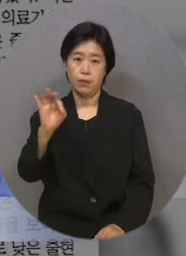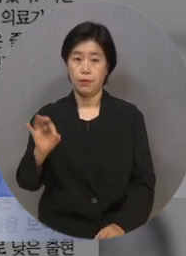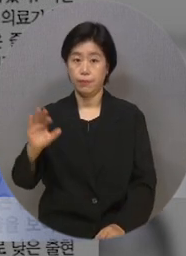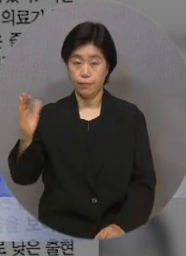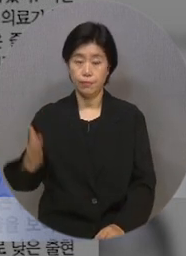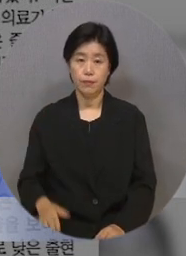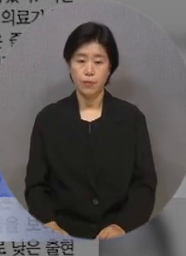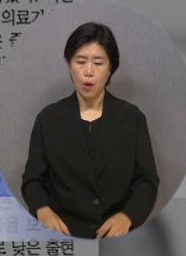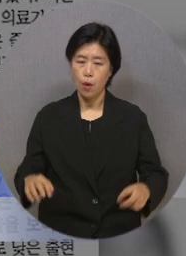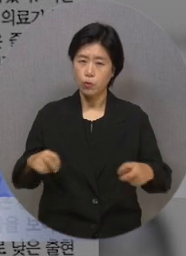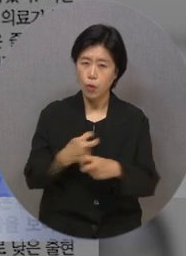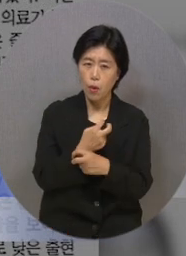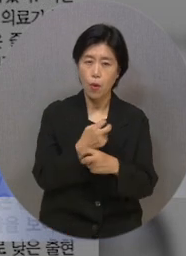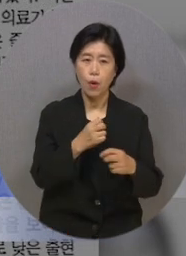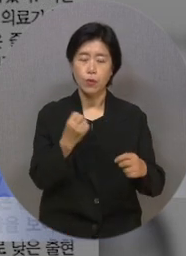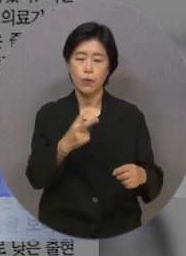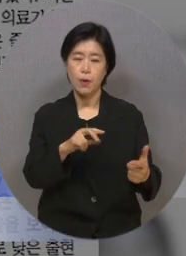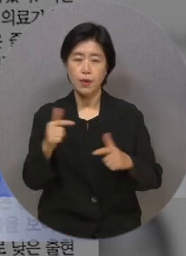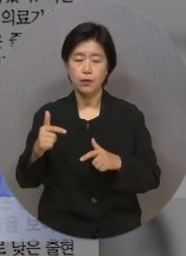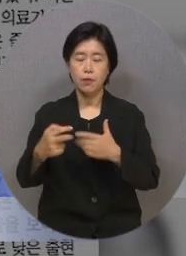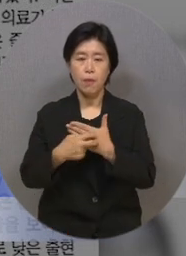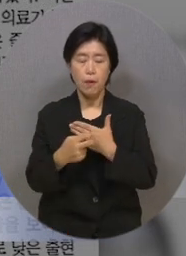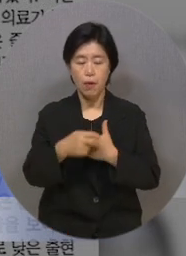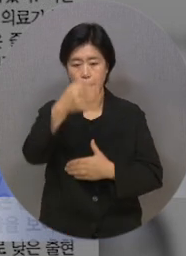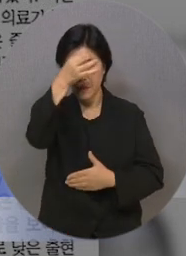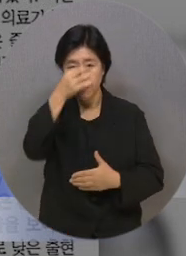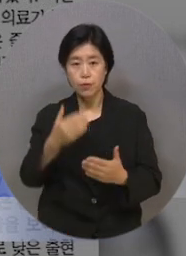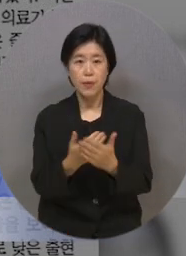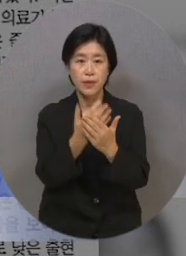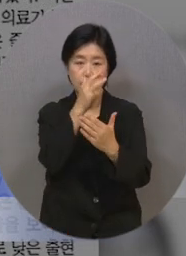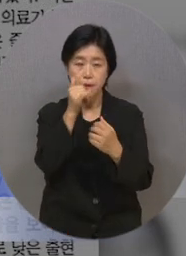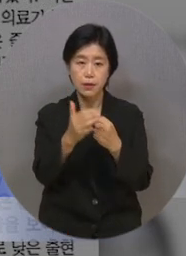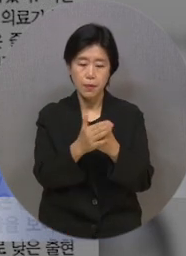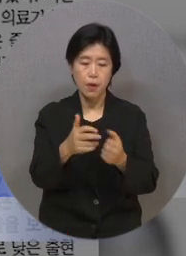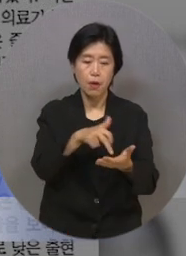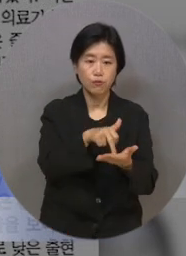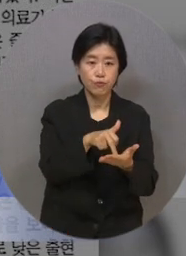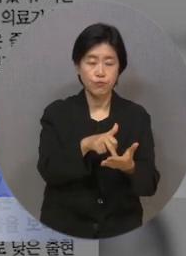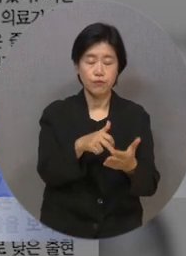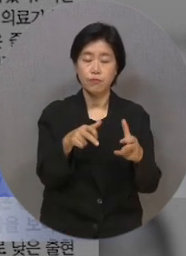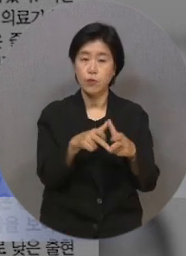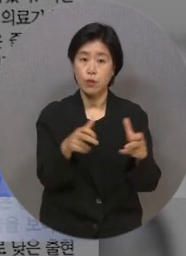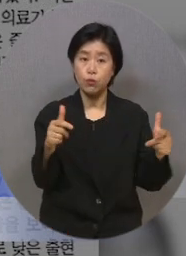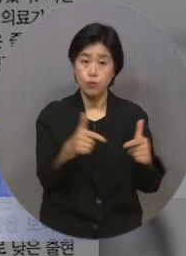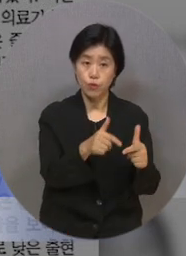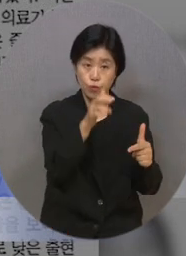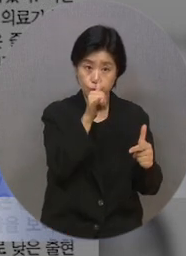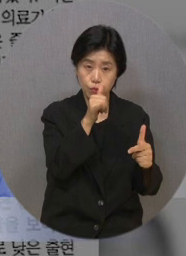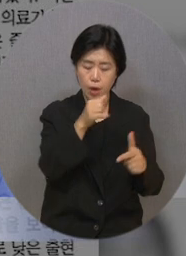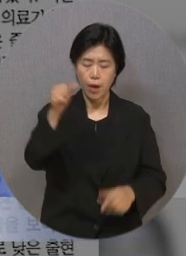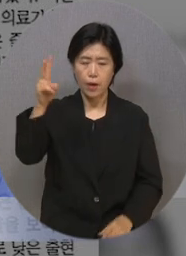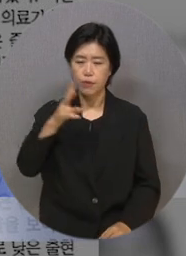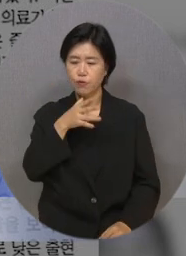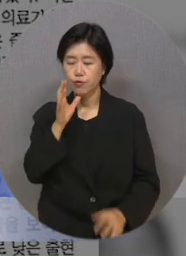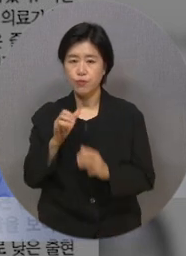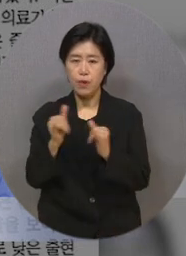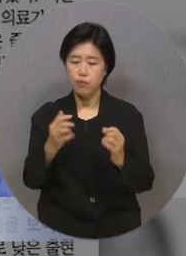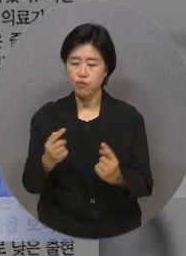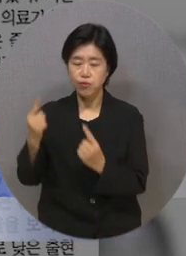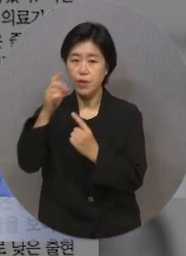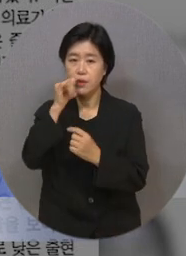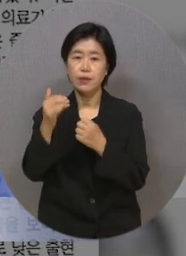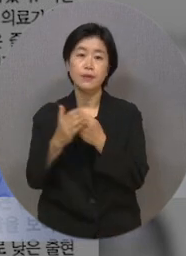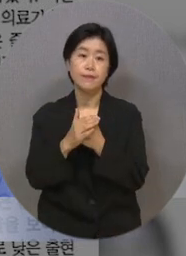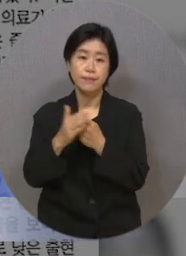교통사고 등의 감소와 의료기술의 발전으로 지체장애인은 줄고이 급속한 고령화로 청각장애인은 늘어나는 것으로